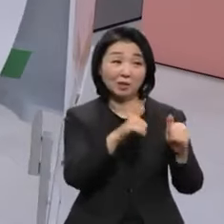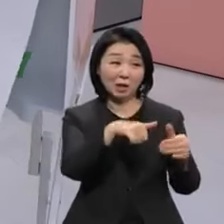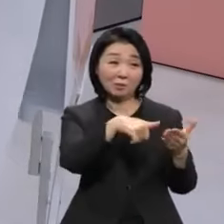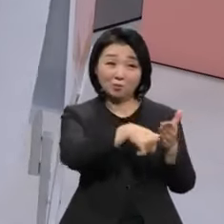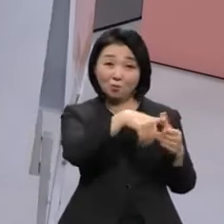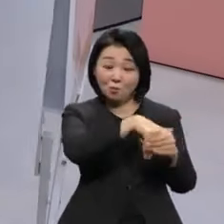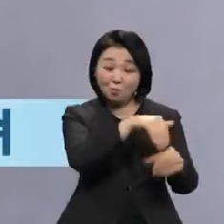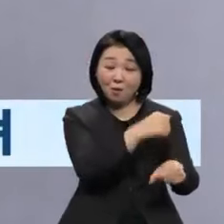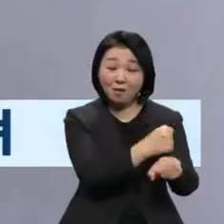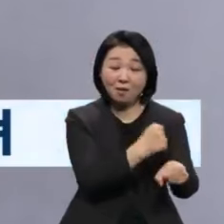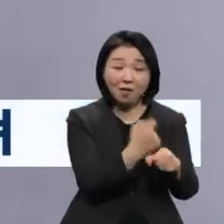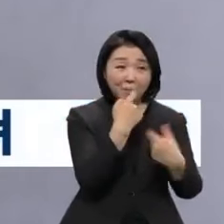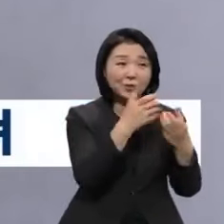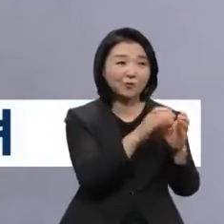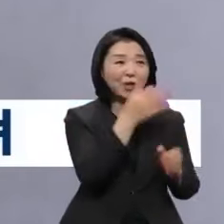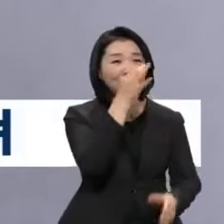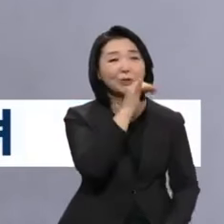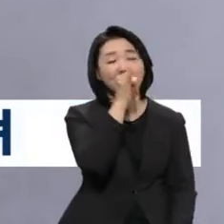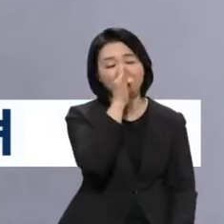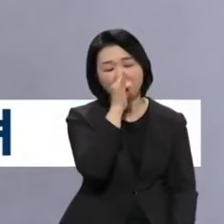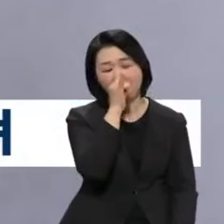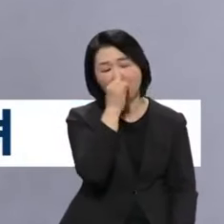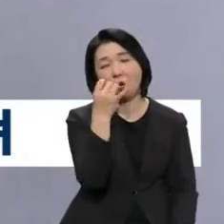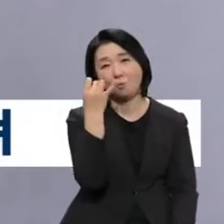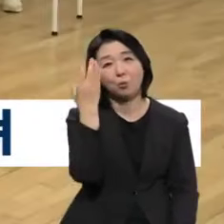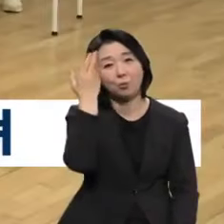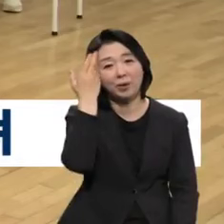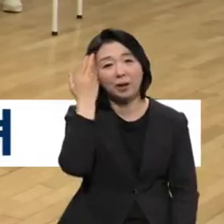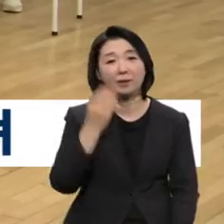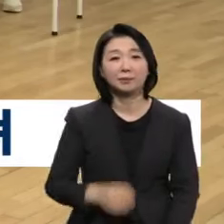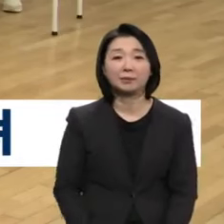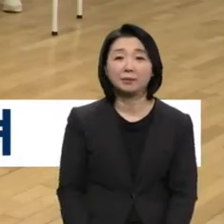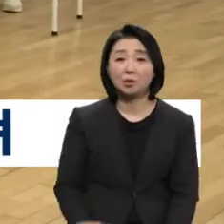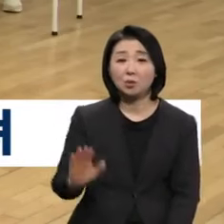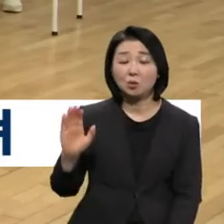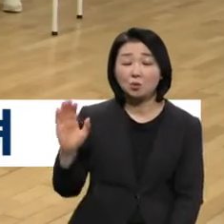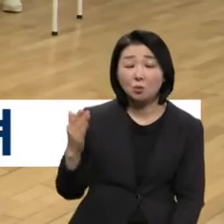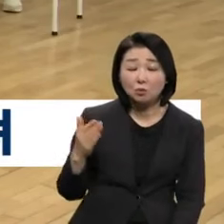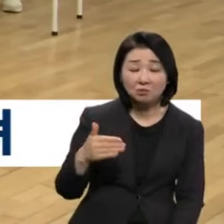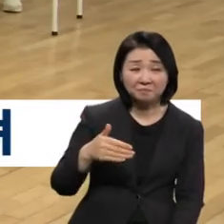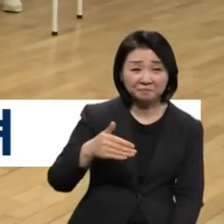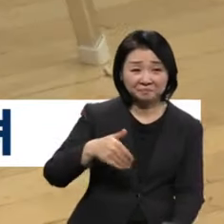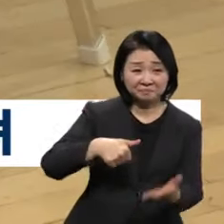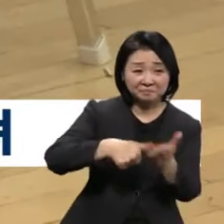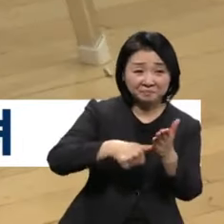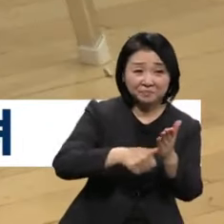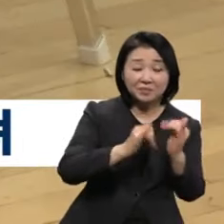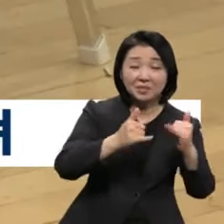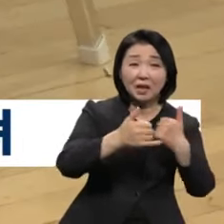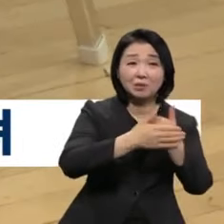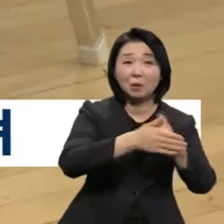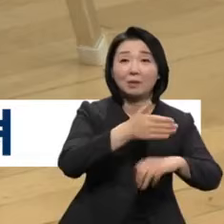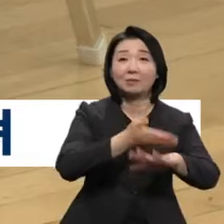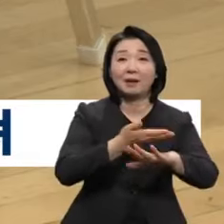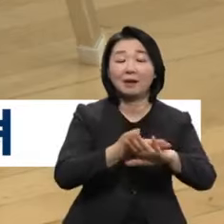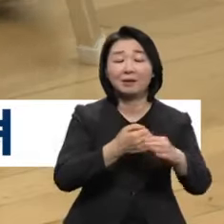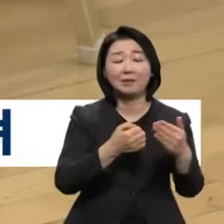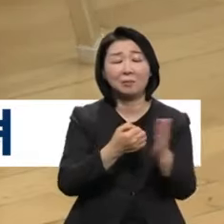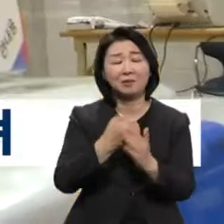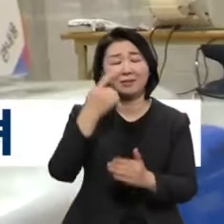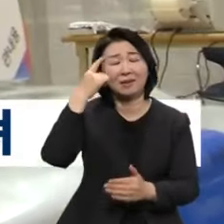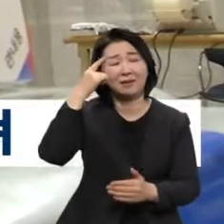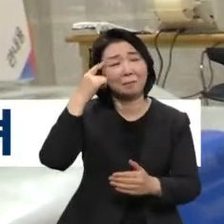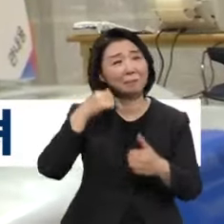나서고 민주당이 유리하다는 게 통상적인 시각이었는데 최근 들어 유권자 지형 등이 달라지며 이런 통념도